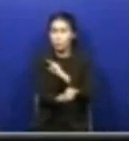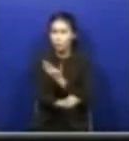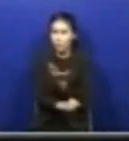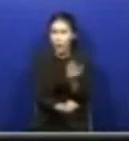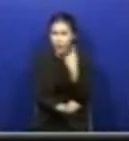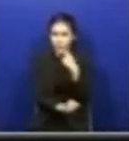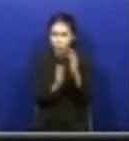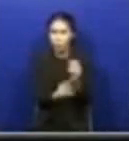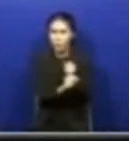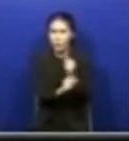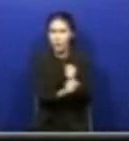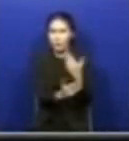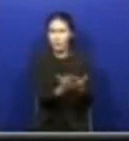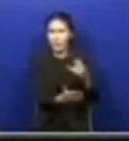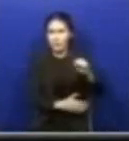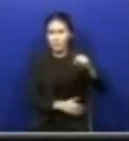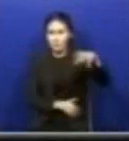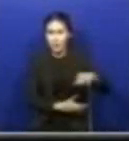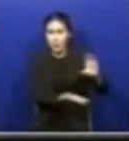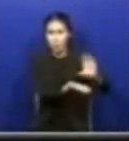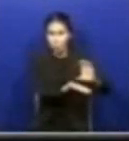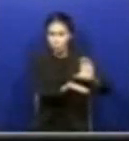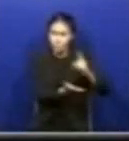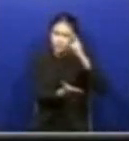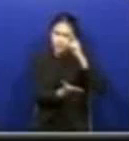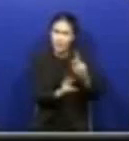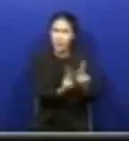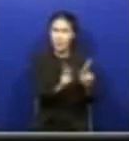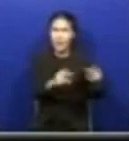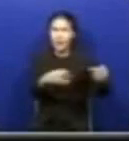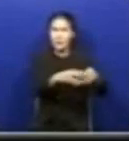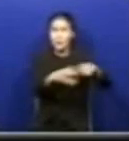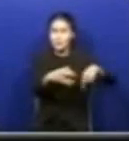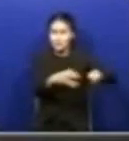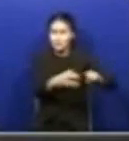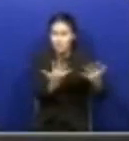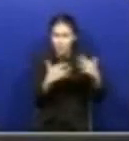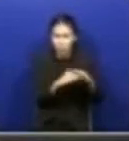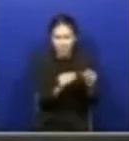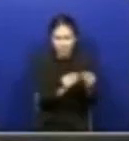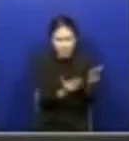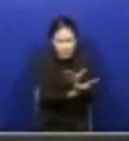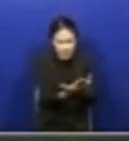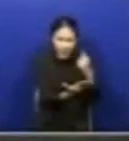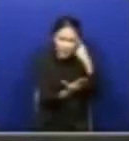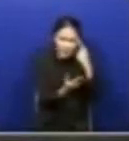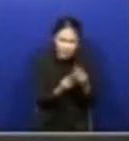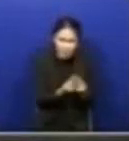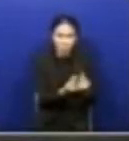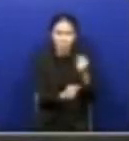เจ้าหน้าที่จากสำนักงบประมาณแล้วก็ท่านกรรมาธิการทั้งหลายที่ได้